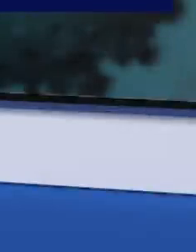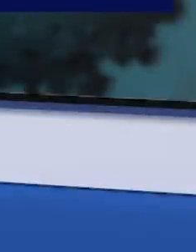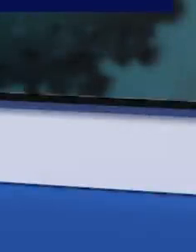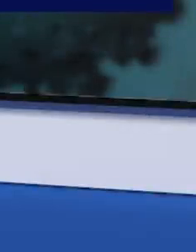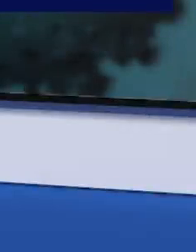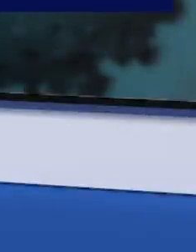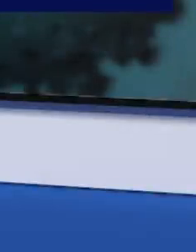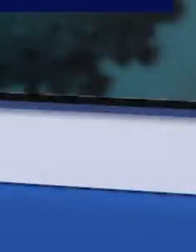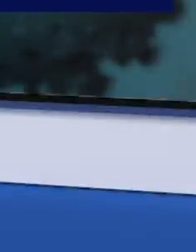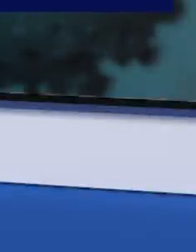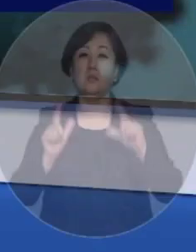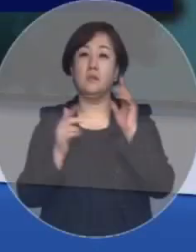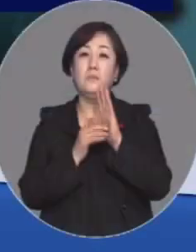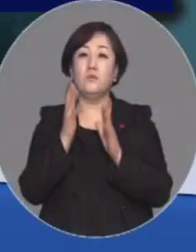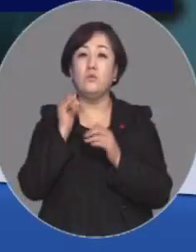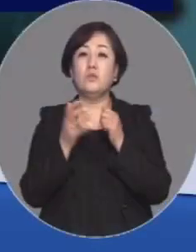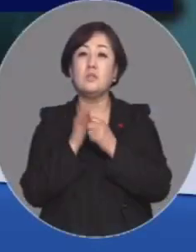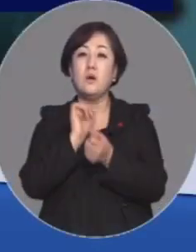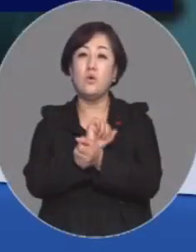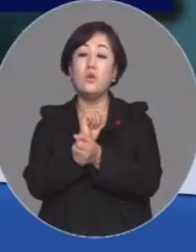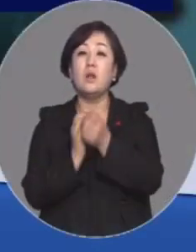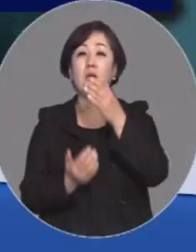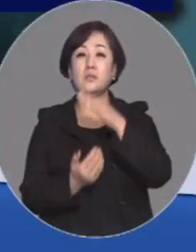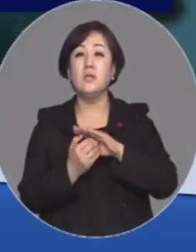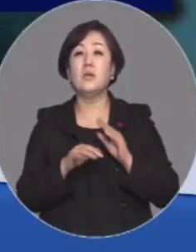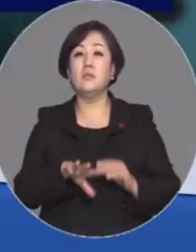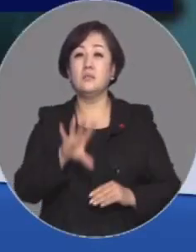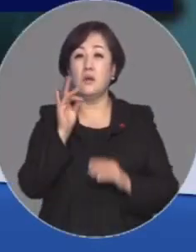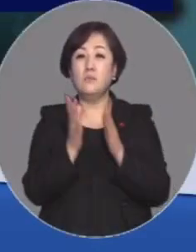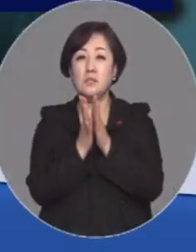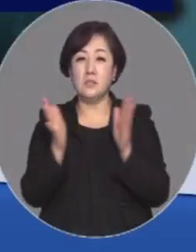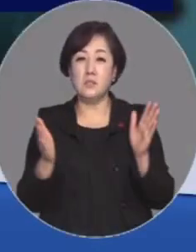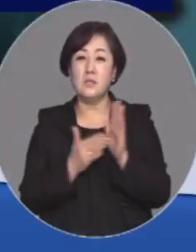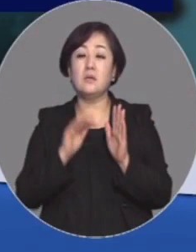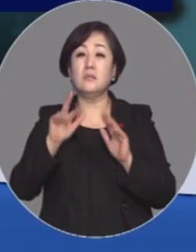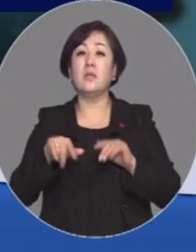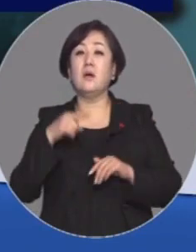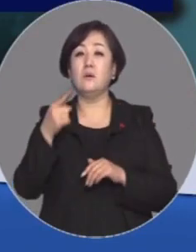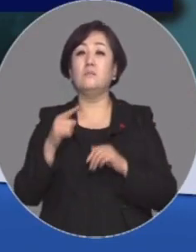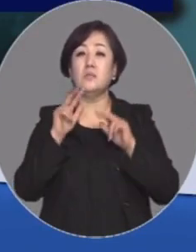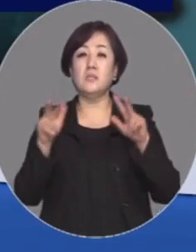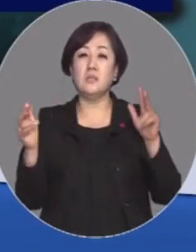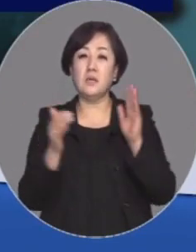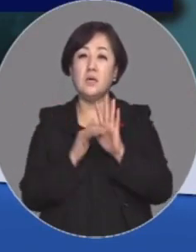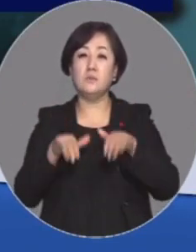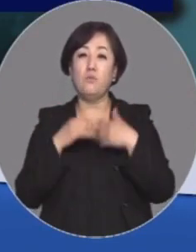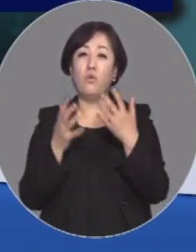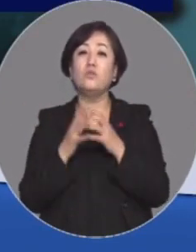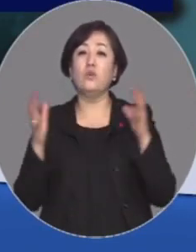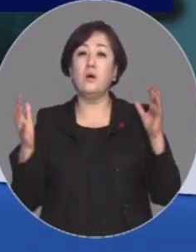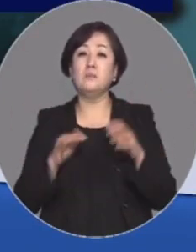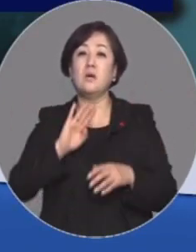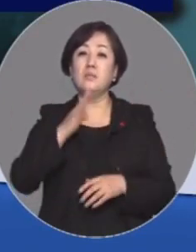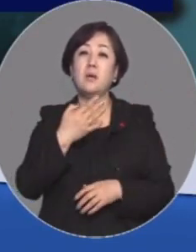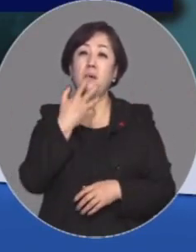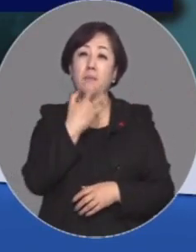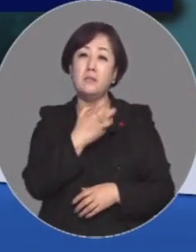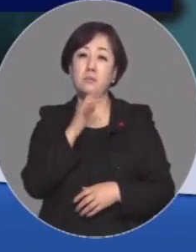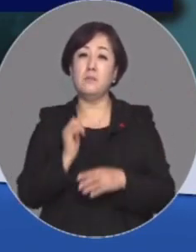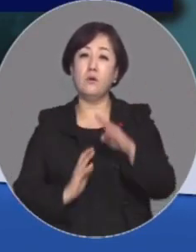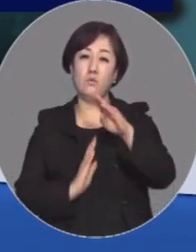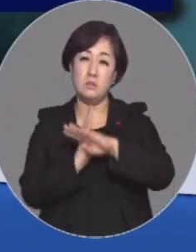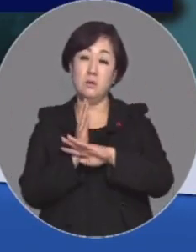지난 2월 22일 울산에 코로나19 첫 확진자가 발생한 후 현재까지 누적 확진자는